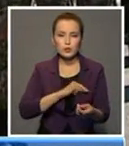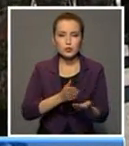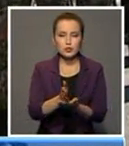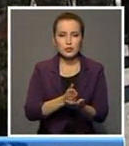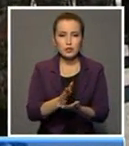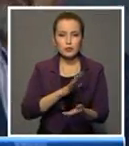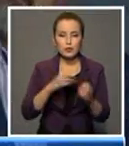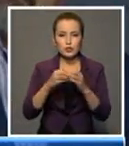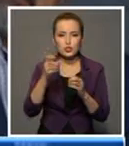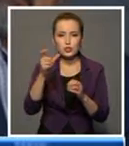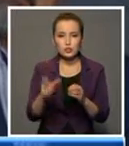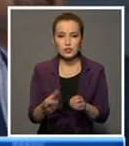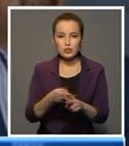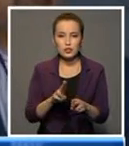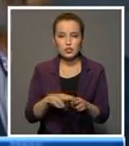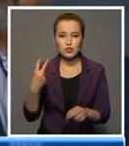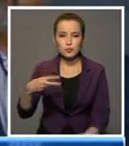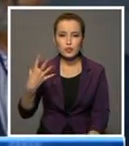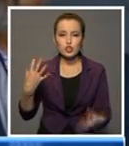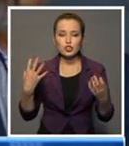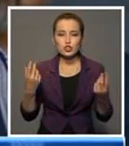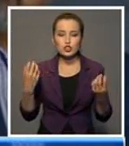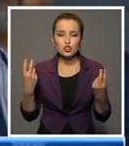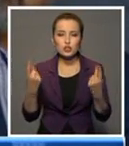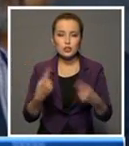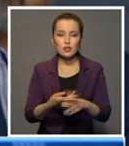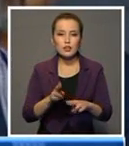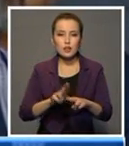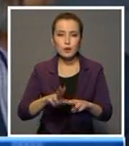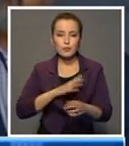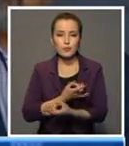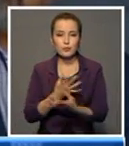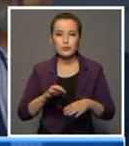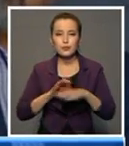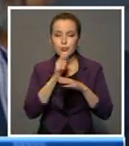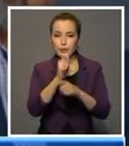10 қызметкер Қазақстан қарулы күштеріне 25 жыл мерекелік медалімен марапат.